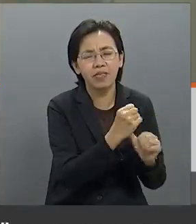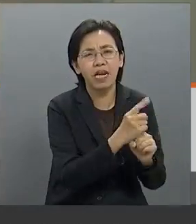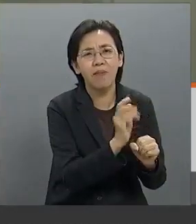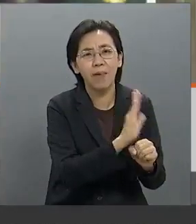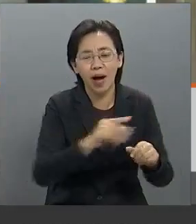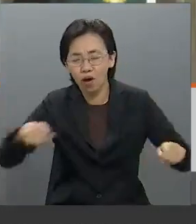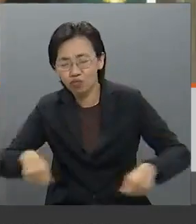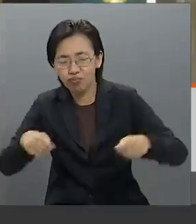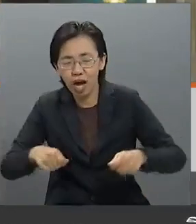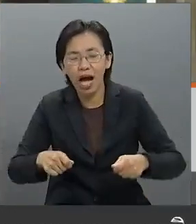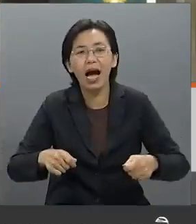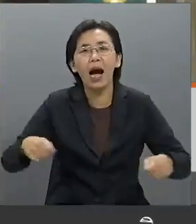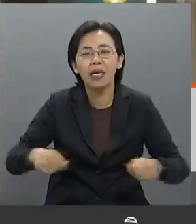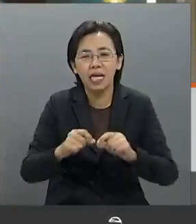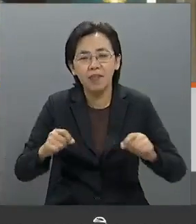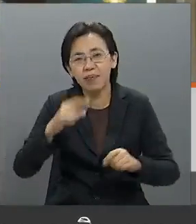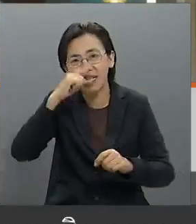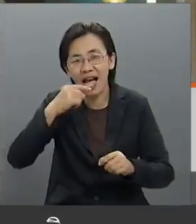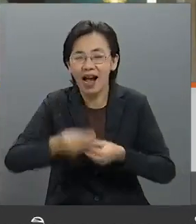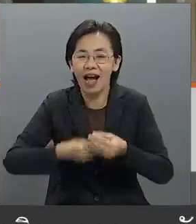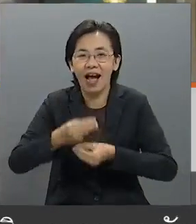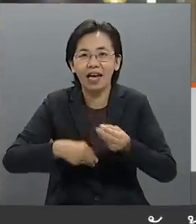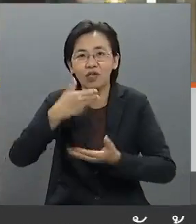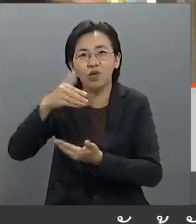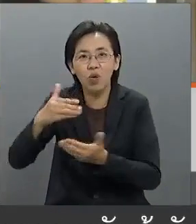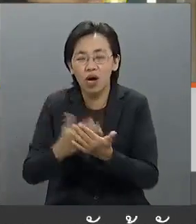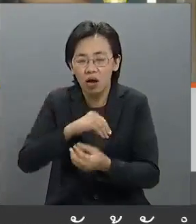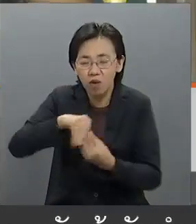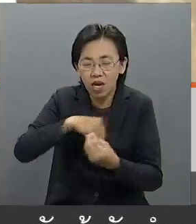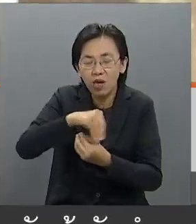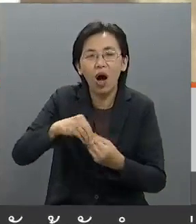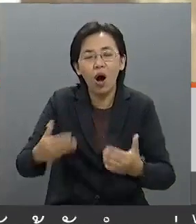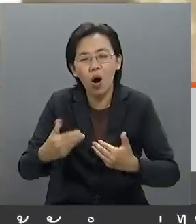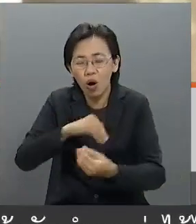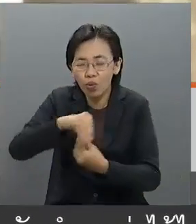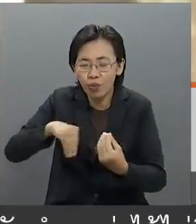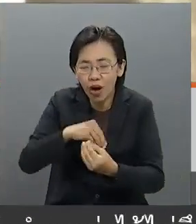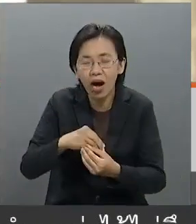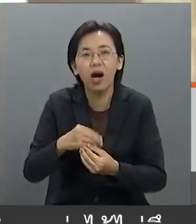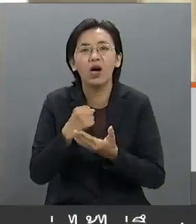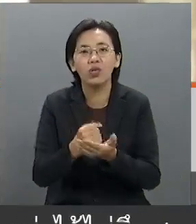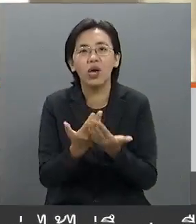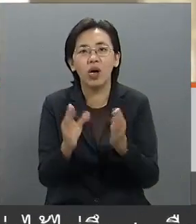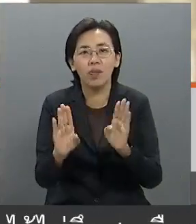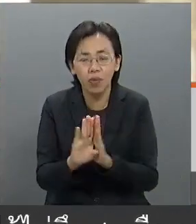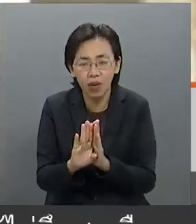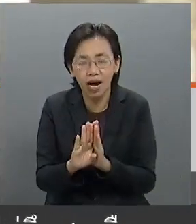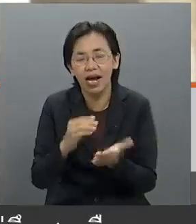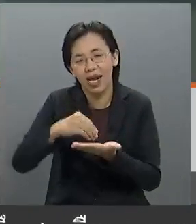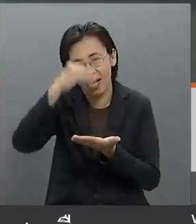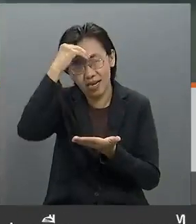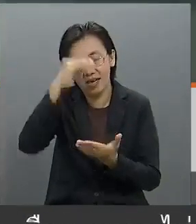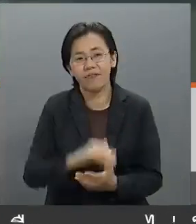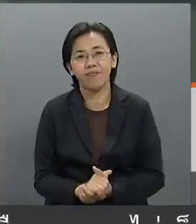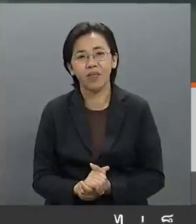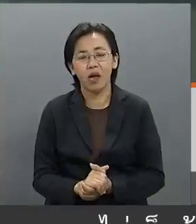สูตรแม่ขายเดลิเวอรี่หารายได้ช่วยครอบครัวและส่งตัวเองเรียนหลังมหาวิทยาลัยปิดเพราะโควิด-19